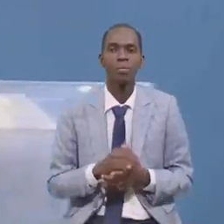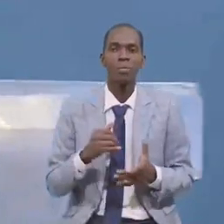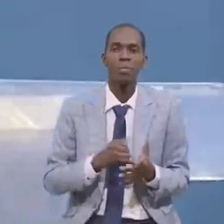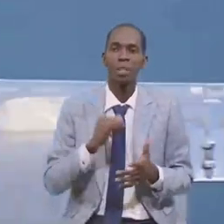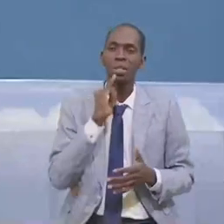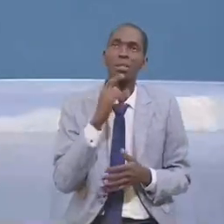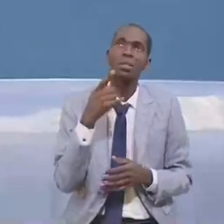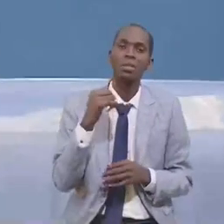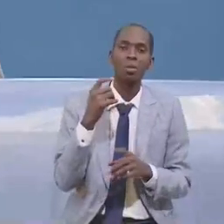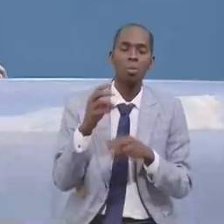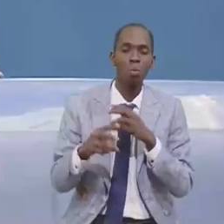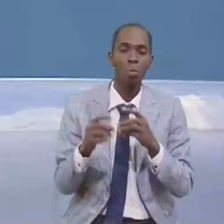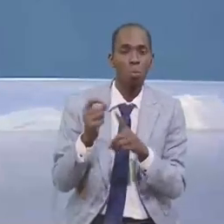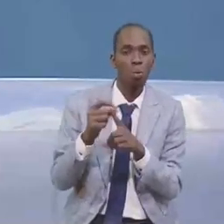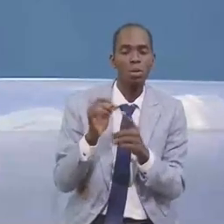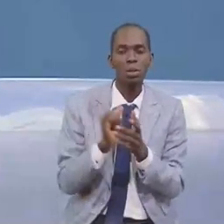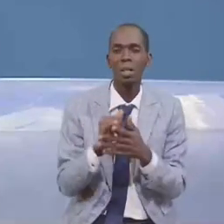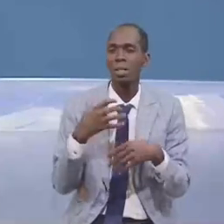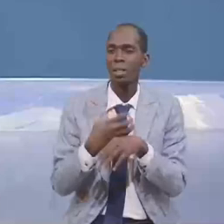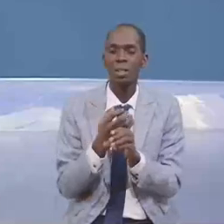C'est la parole qui crée toutes choses.